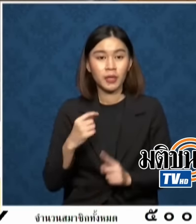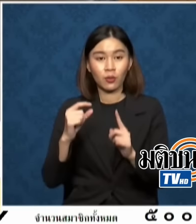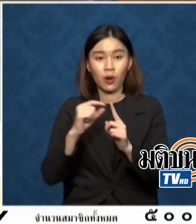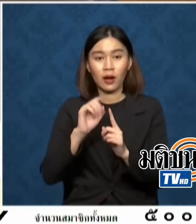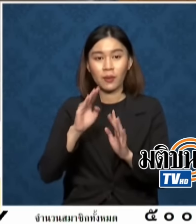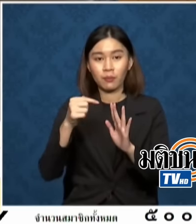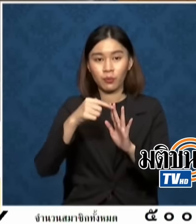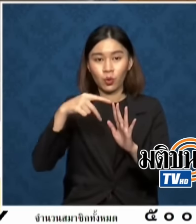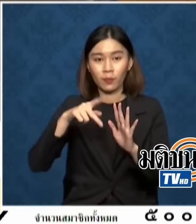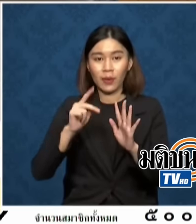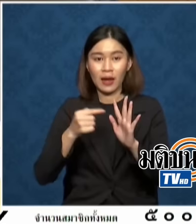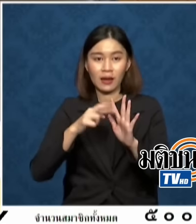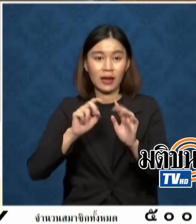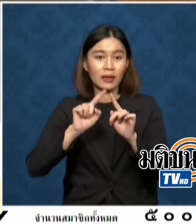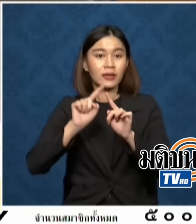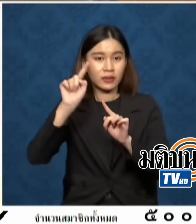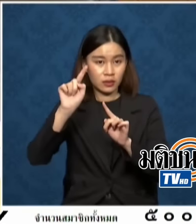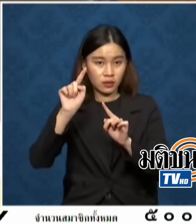การีลำดับแรก